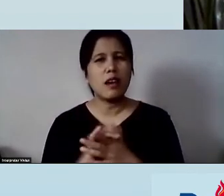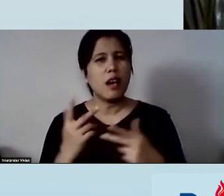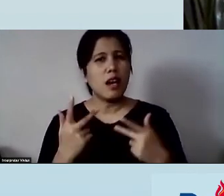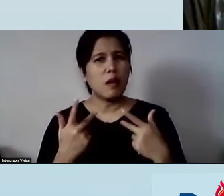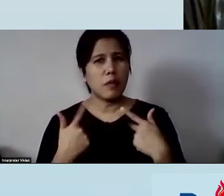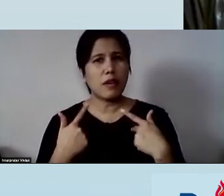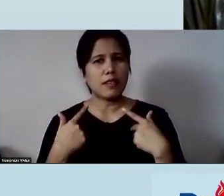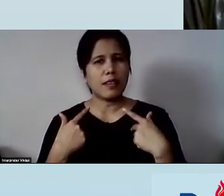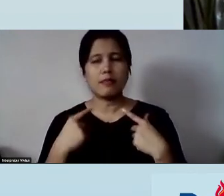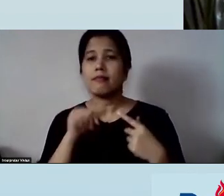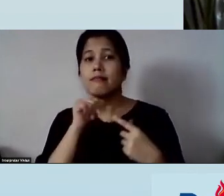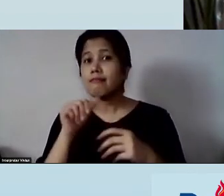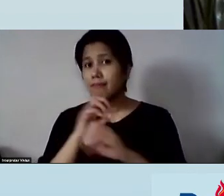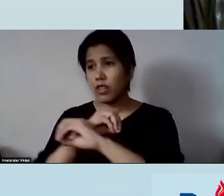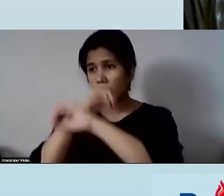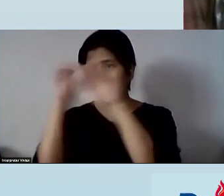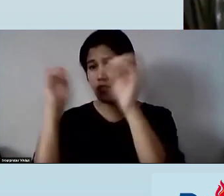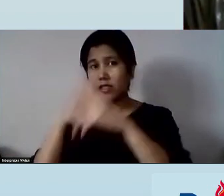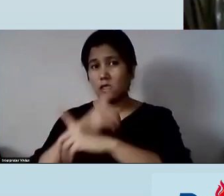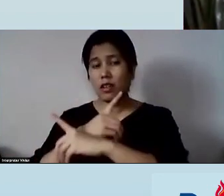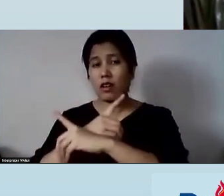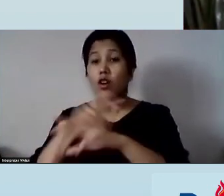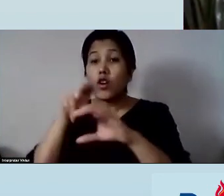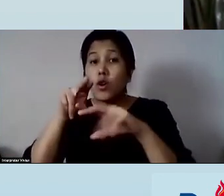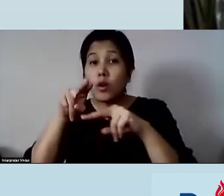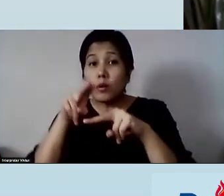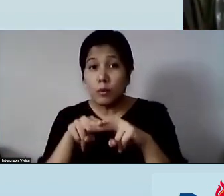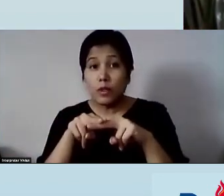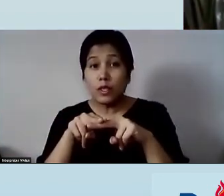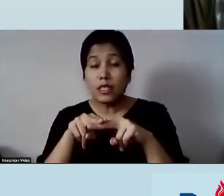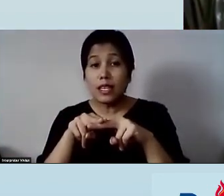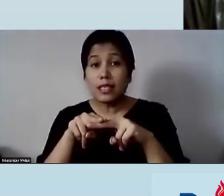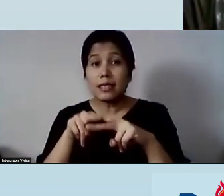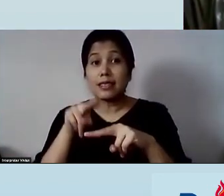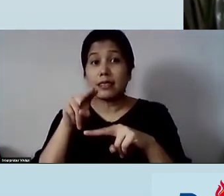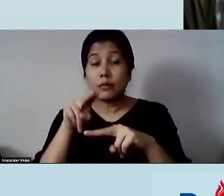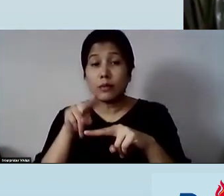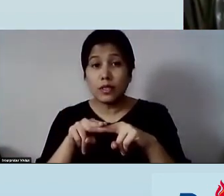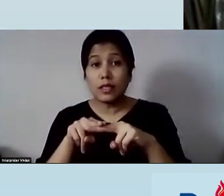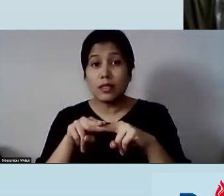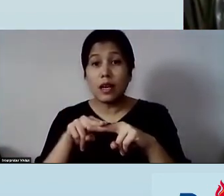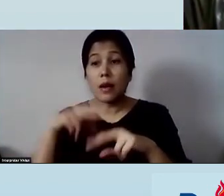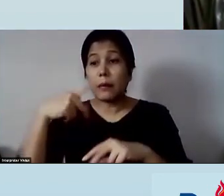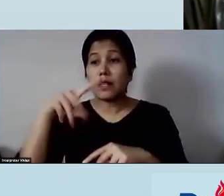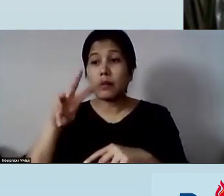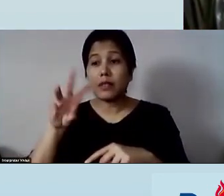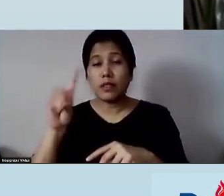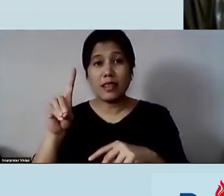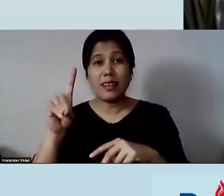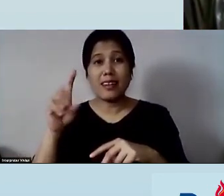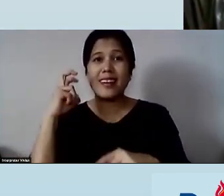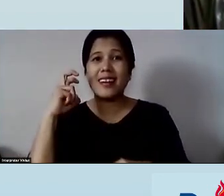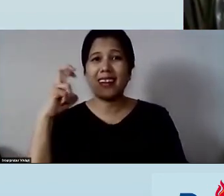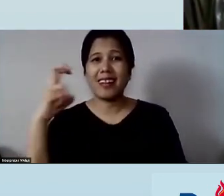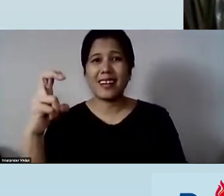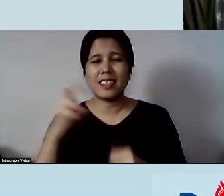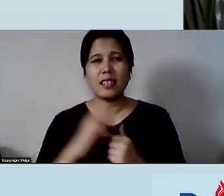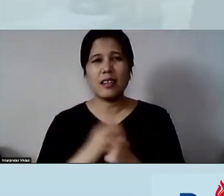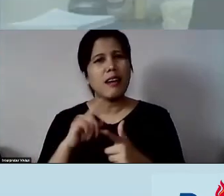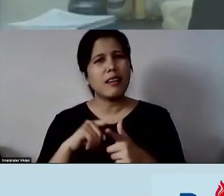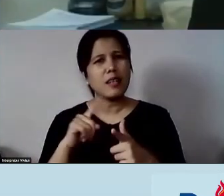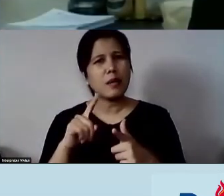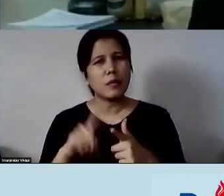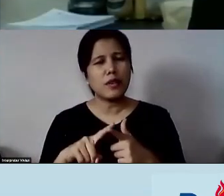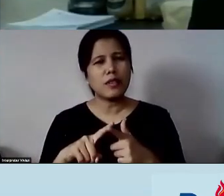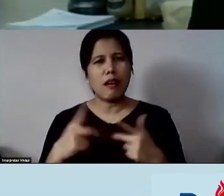siyang non-physical na condition, so umupo siya doon sa ano ba to, doon sa PWD seat, sa LRT ata. Tapos, nung